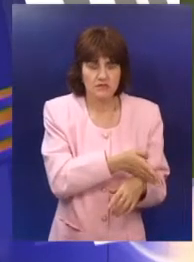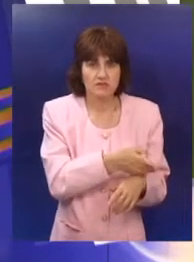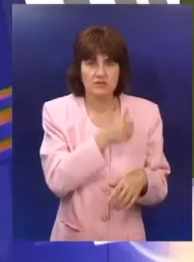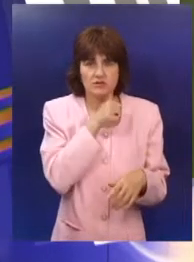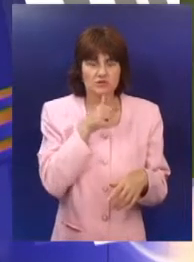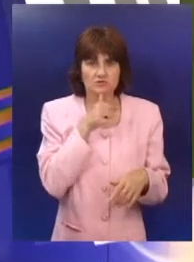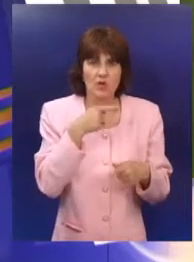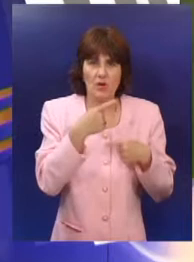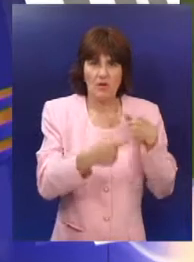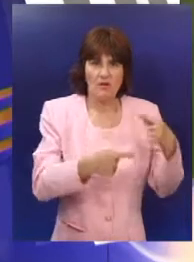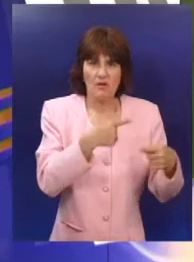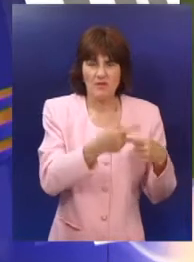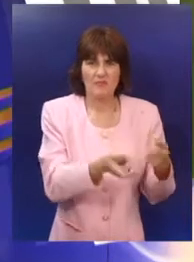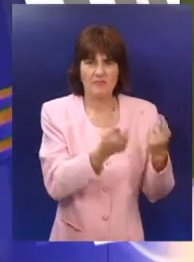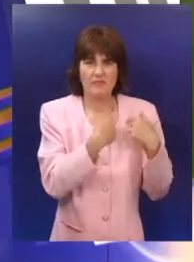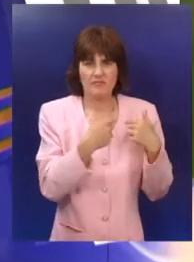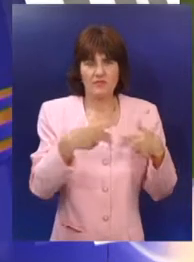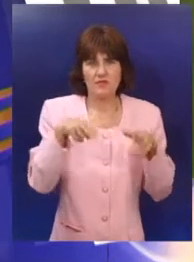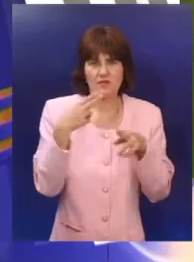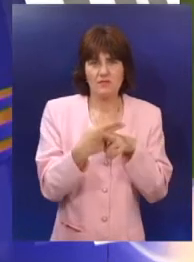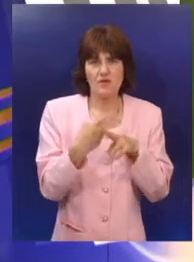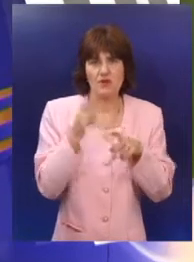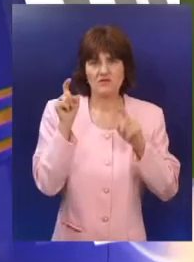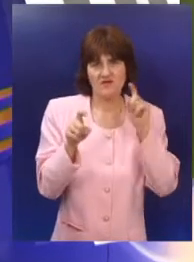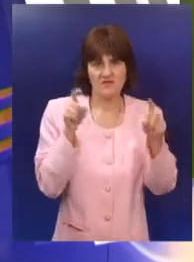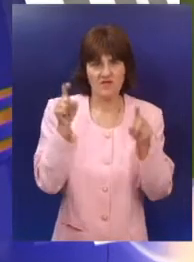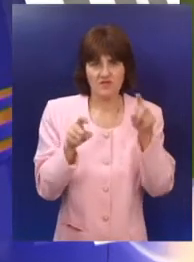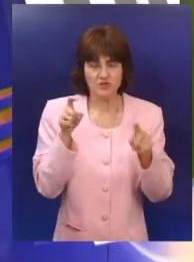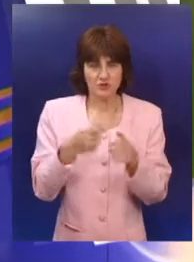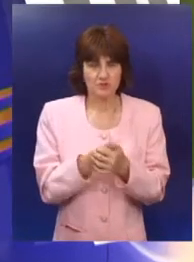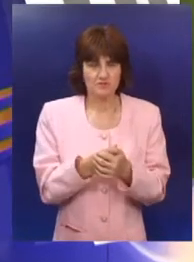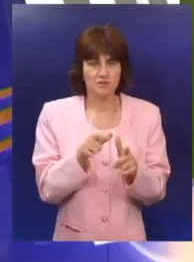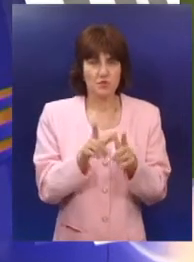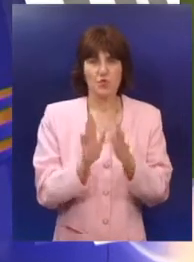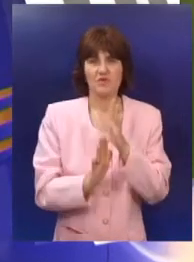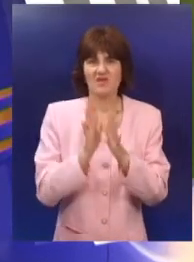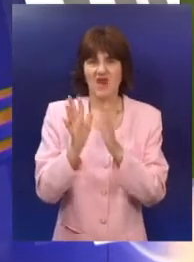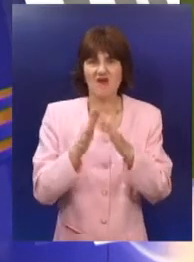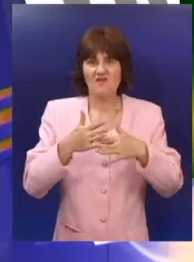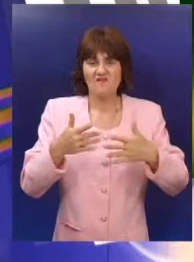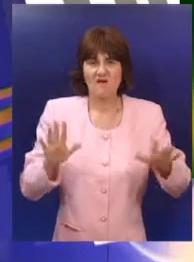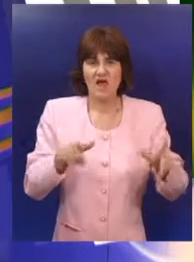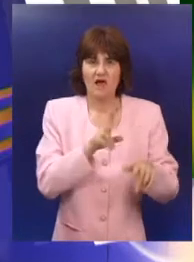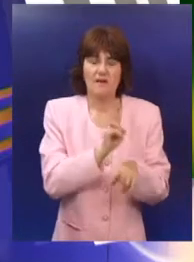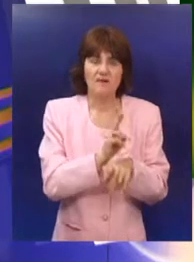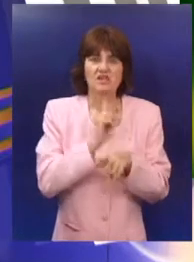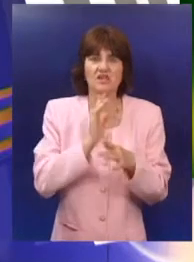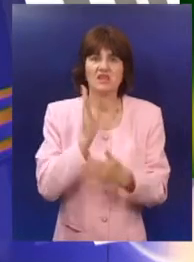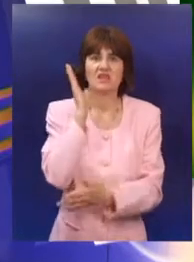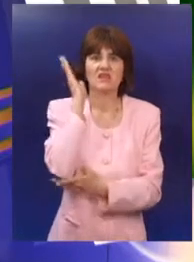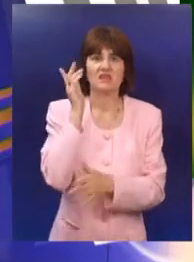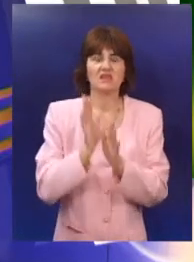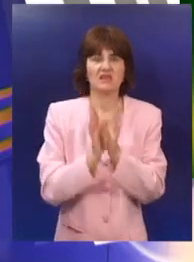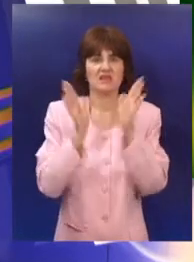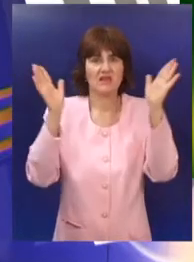to što su oni vektori u prenosu nekih bakterijskih i virusnih oboljenja. Nalaze se u travi kao i na drveću, tako da ste tokom boravka